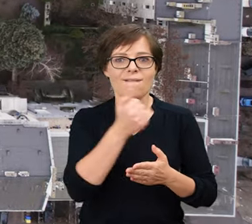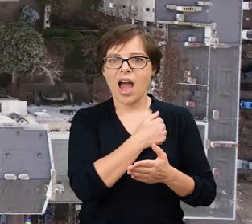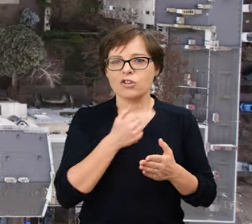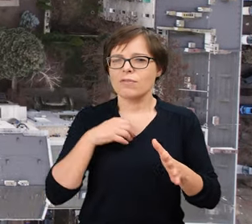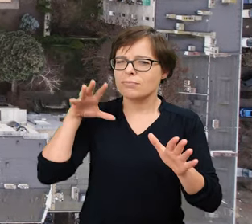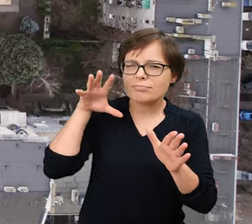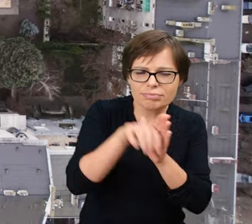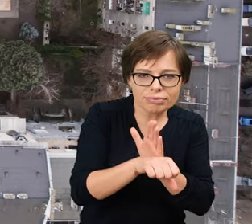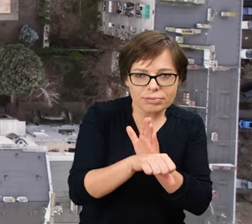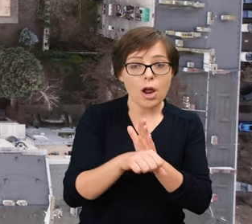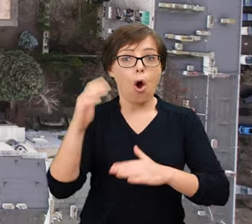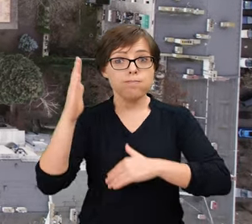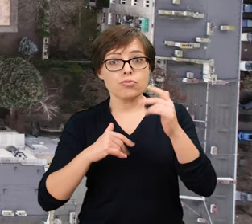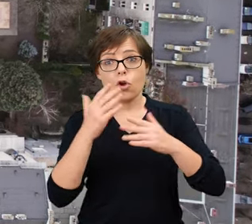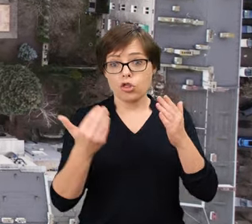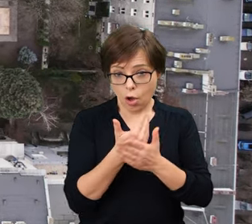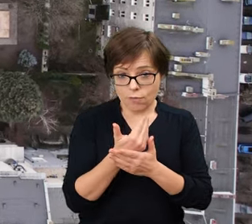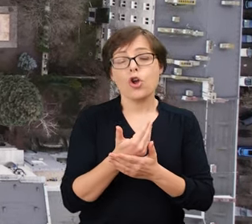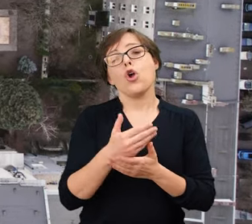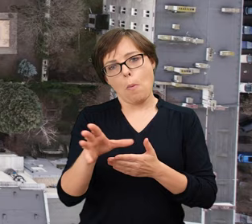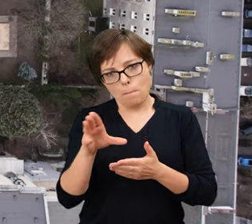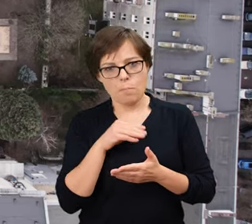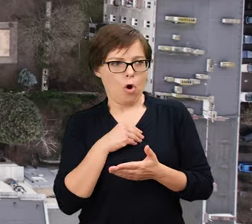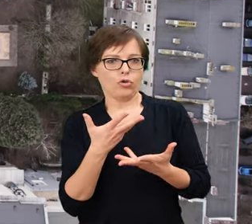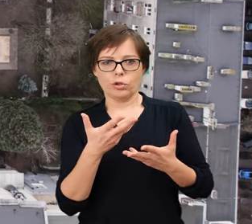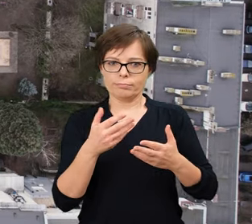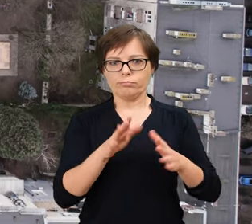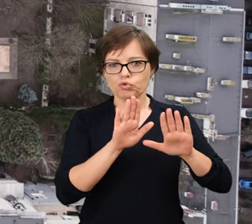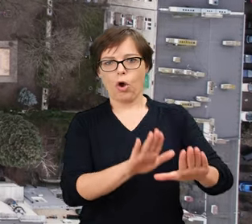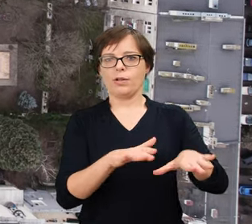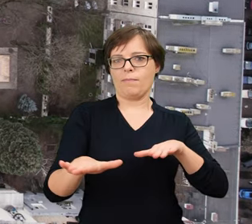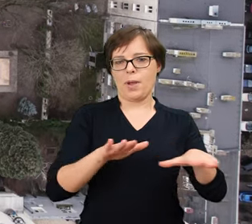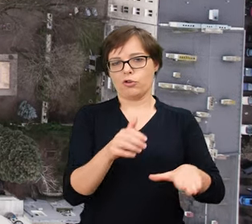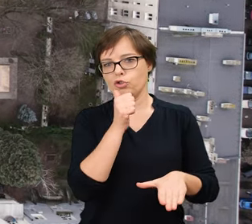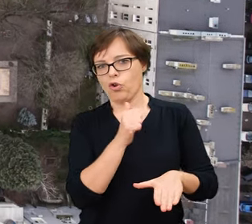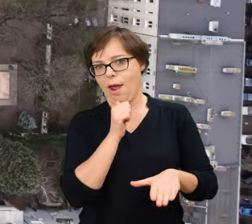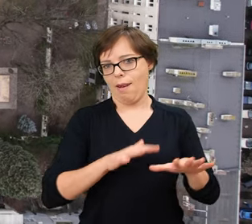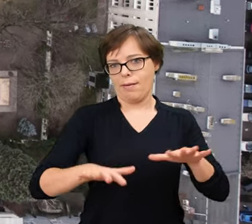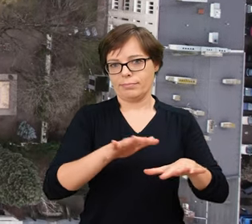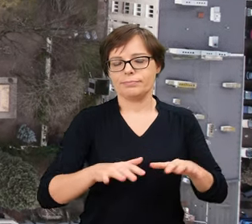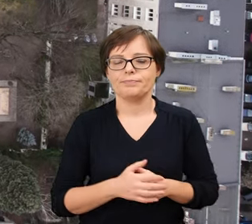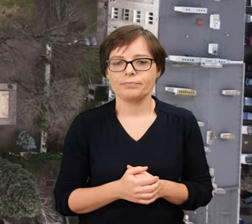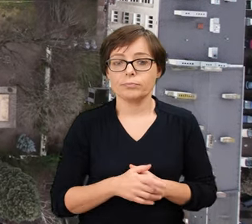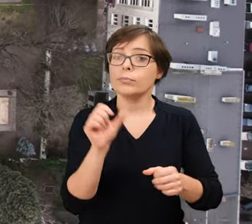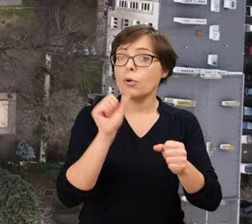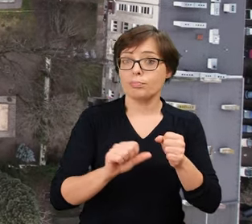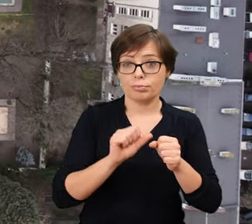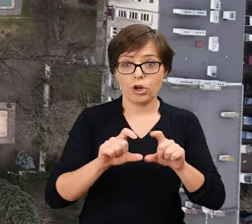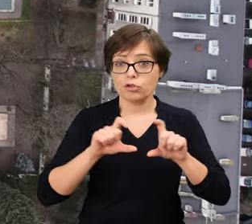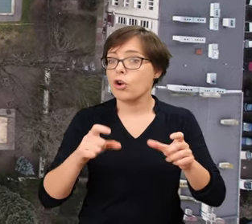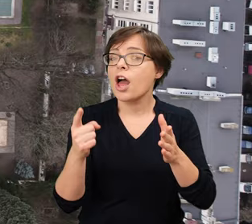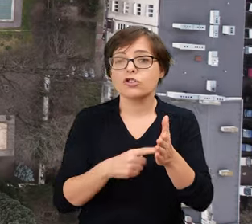otoczyć tę opiekę nad najmłodszymi zielenią. Przedszkola znajdowały się też często